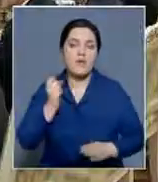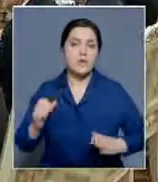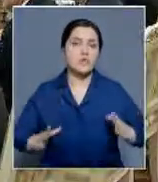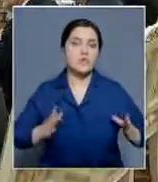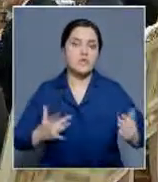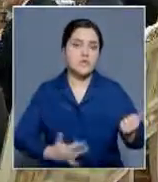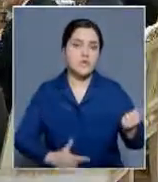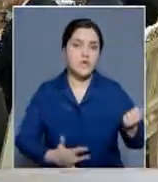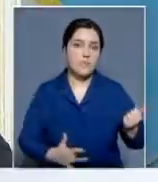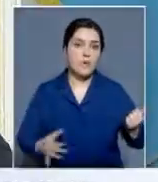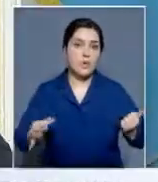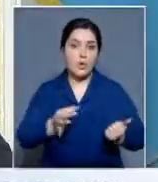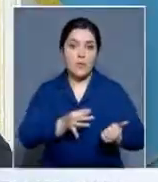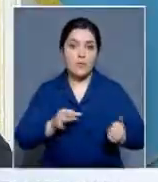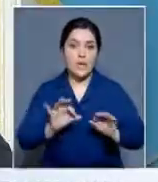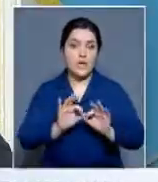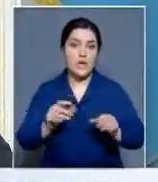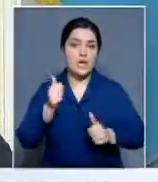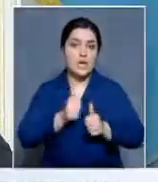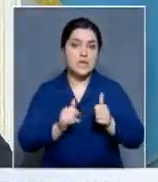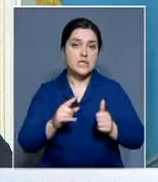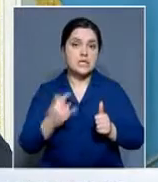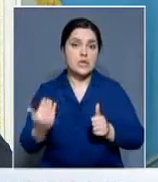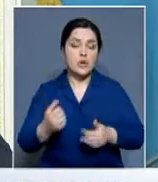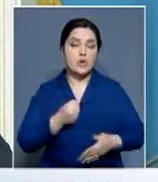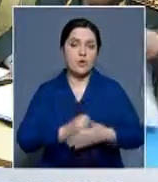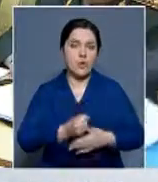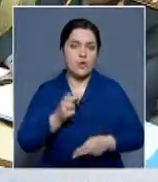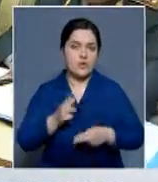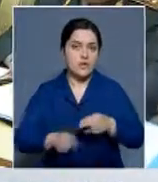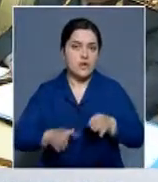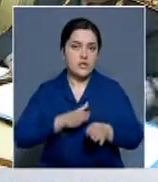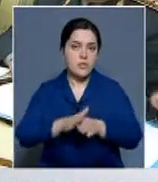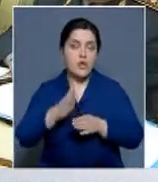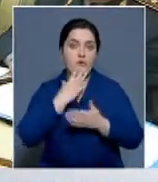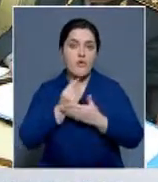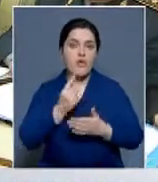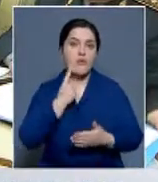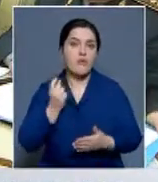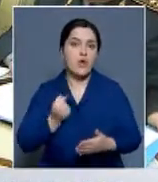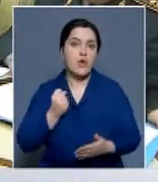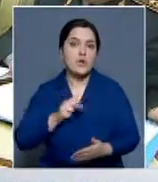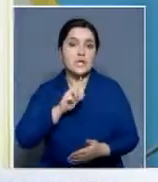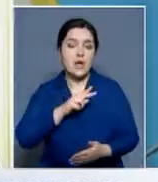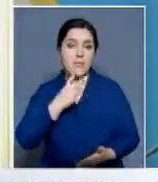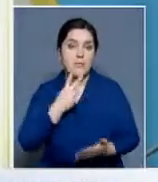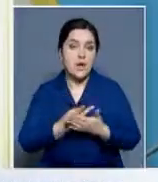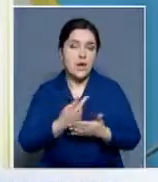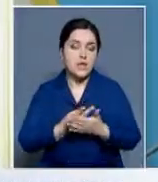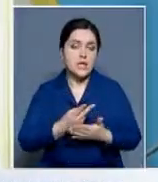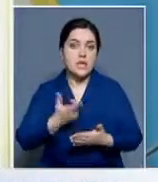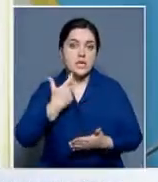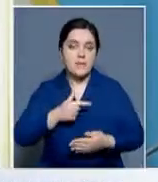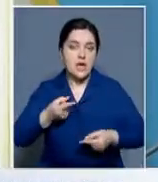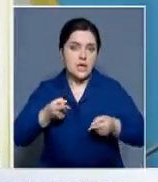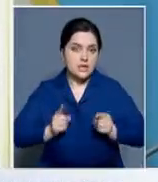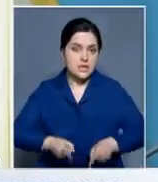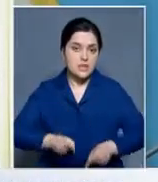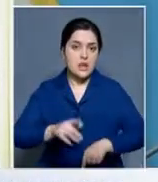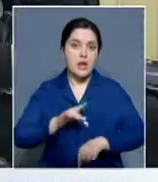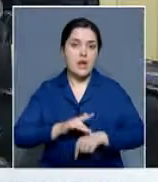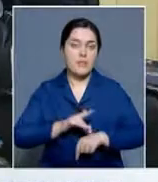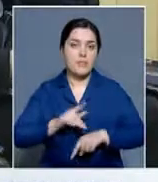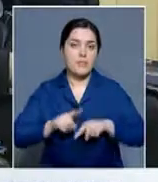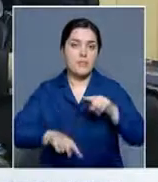области. Глава государства подчеркнул, что каждый из них до конца исполнил свой воинский долг и показал себя истинным патриотом. Президент поручил Министерству